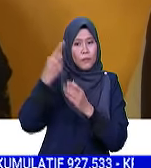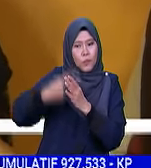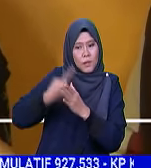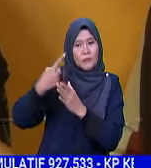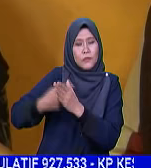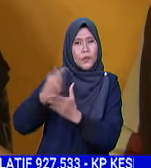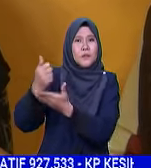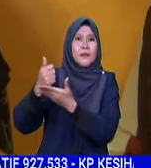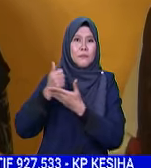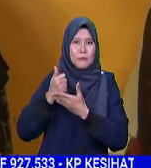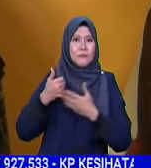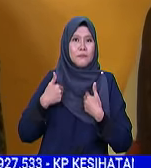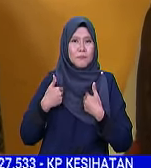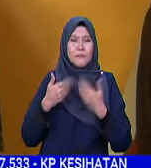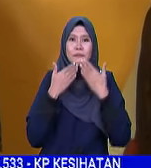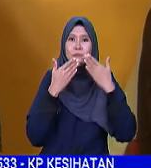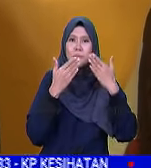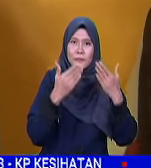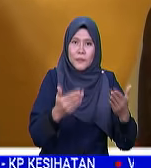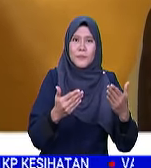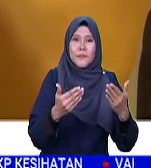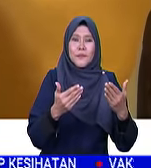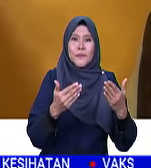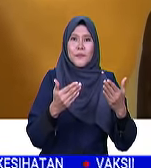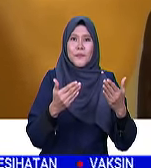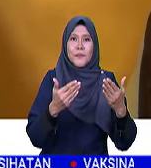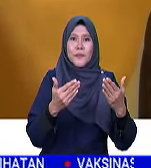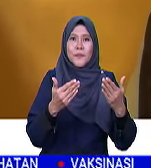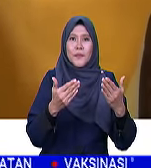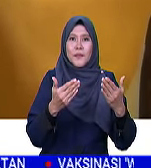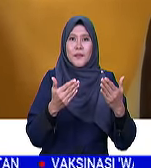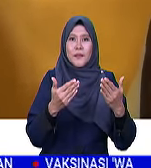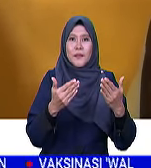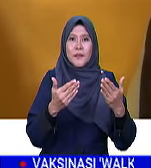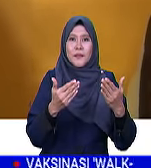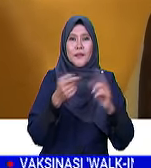Ya, bantuan ni terima kasih banyak-banyaklah daripada apa?